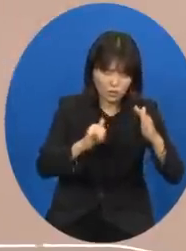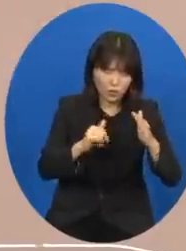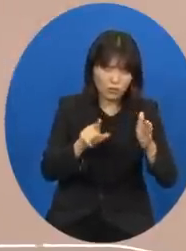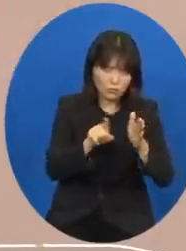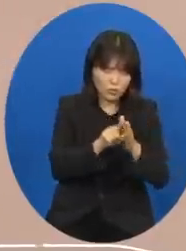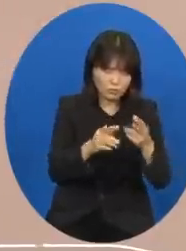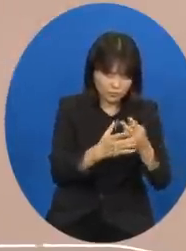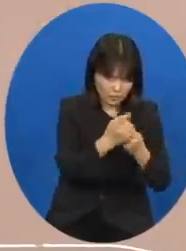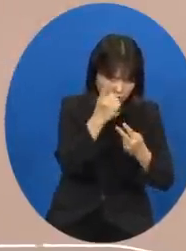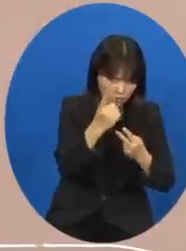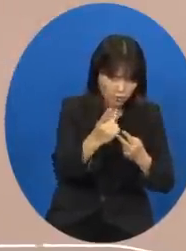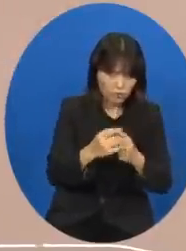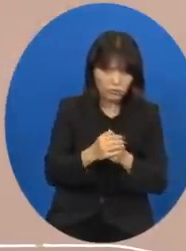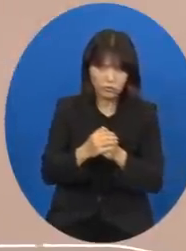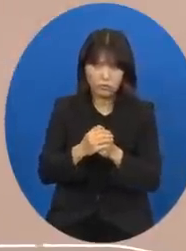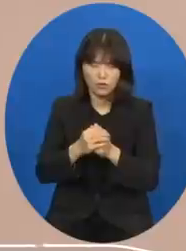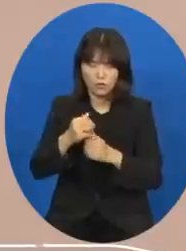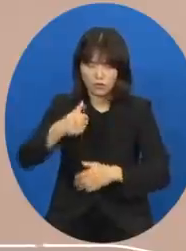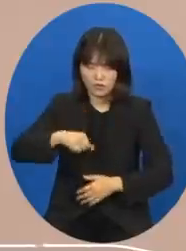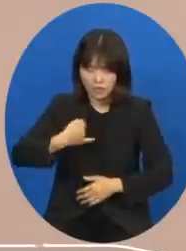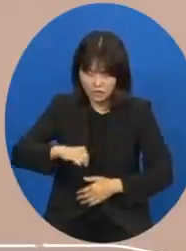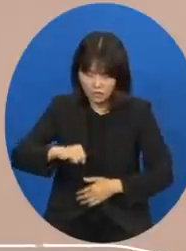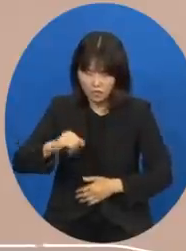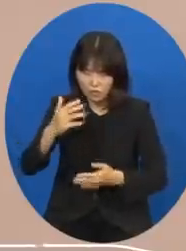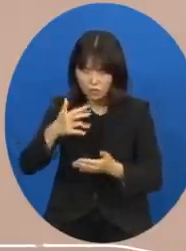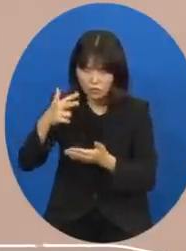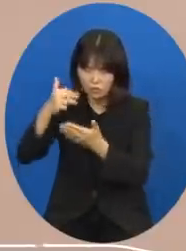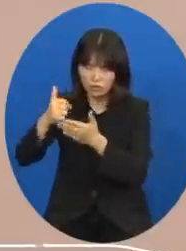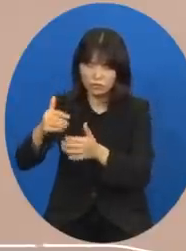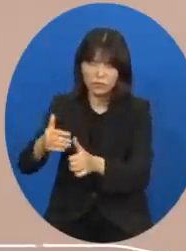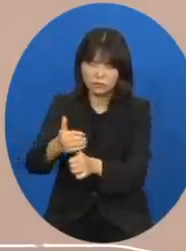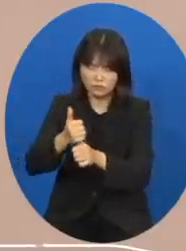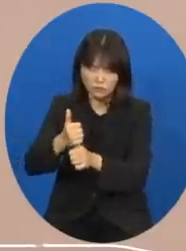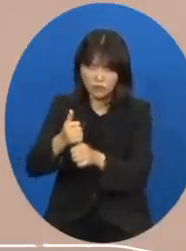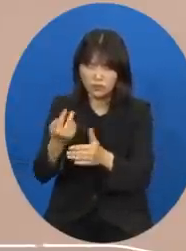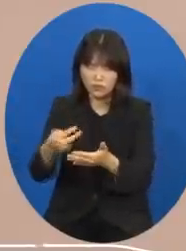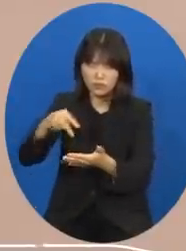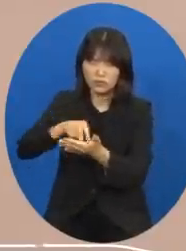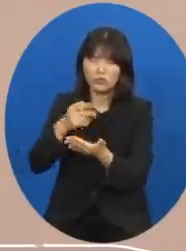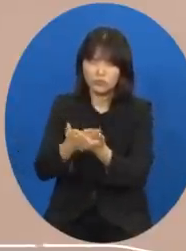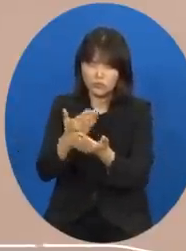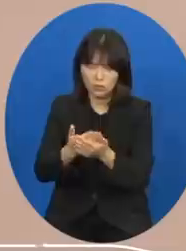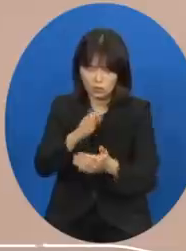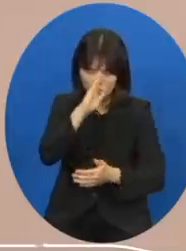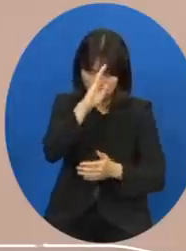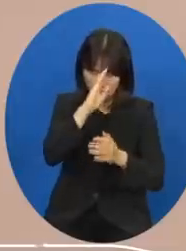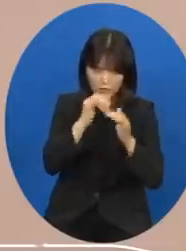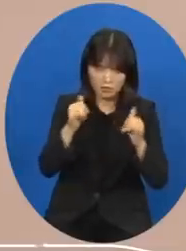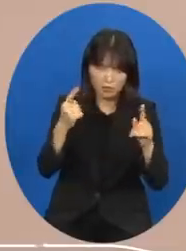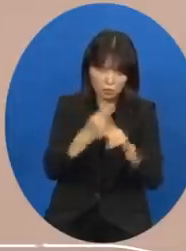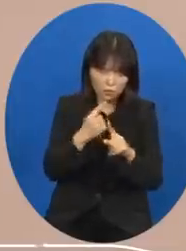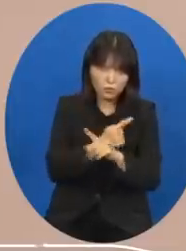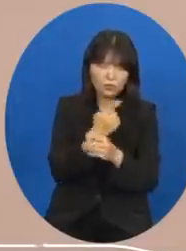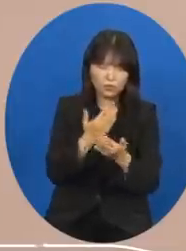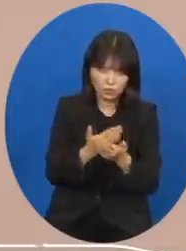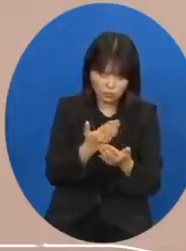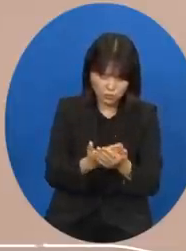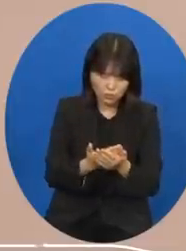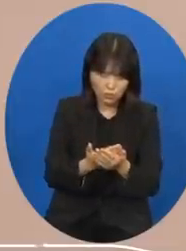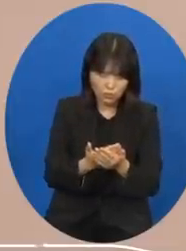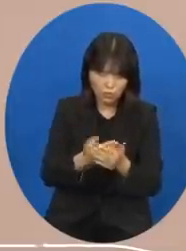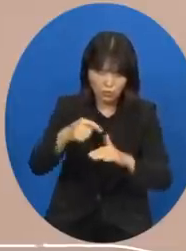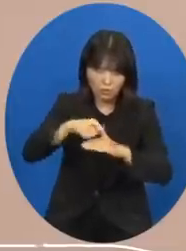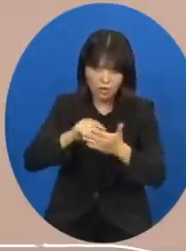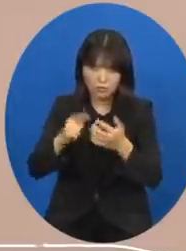안에 하나 되고 우리의 자녀들을 주님이 붙들어 세워주소서. 병든 이들을 고치시고